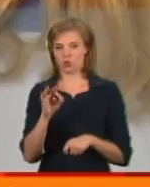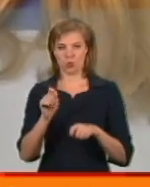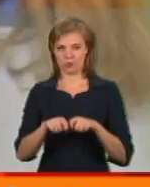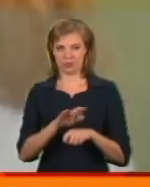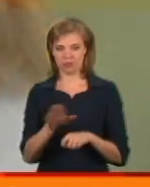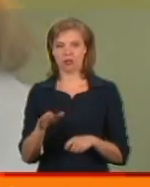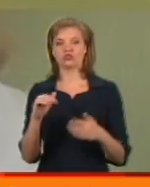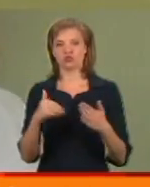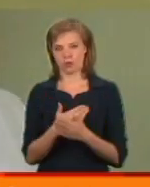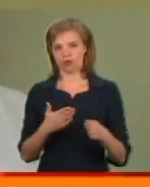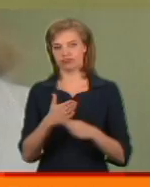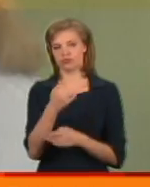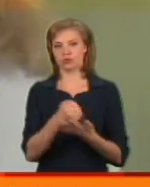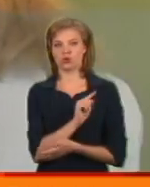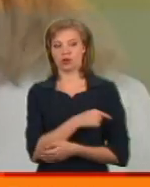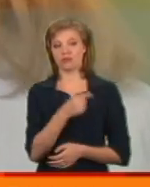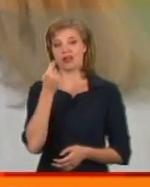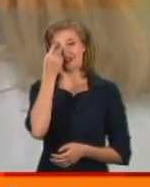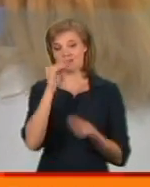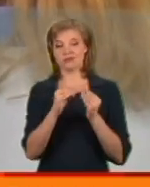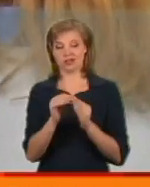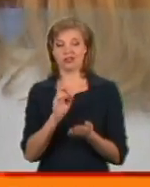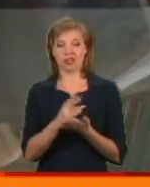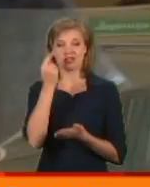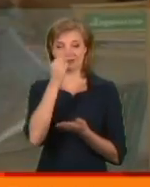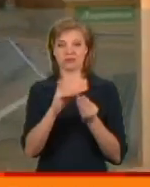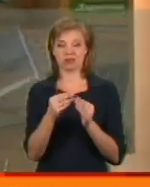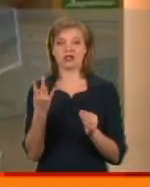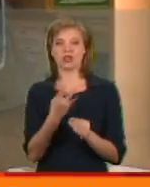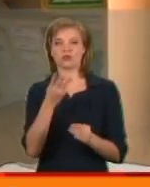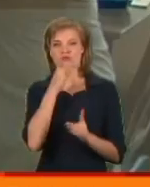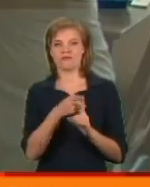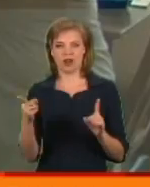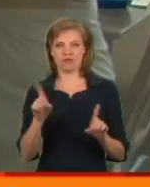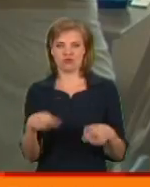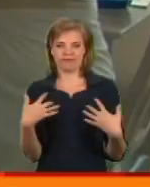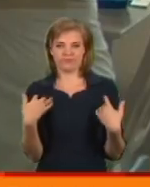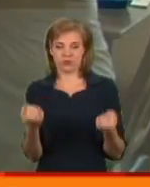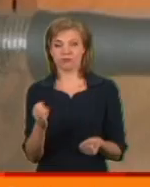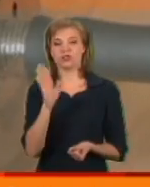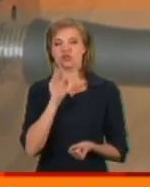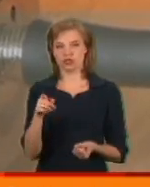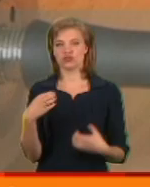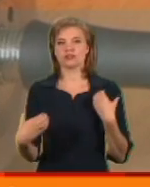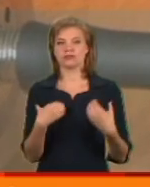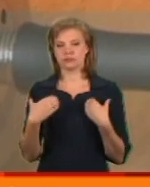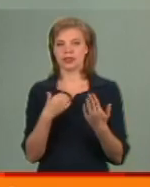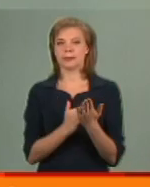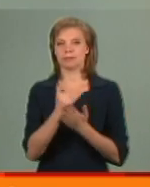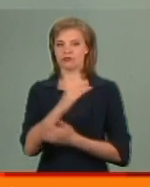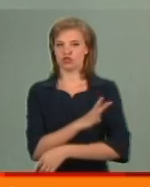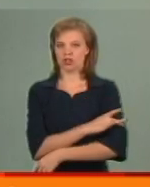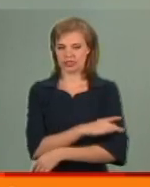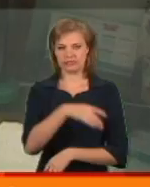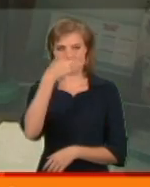чергових відвідин лікарні. Психіка є психіка. Понятно, що для цього потрібно час, щоб встановитися. Дівчину непокоїть підвищений